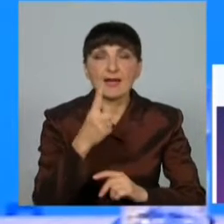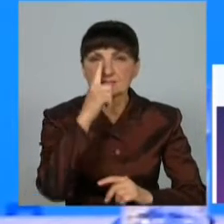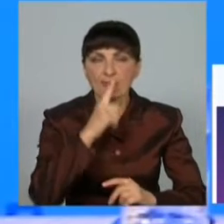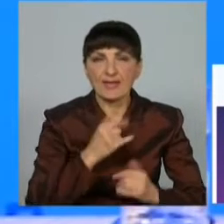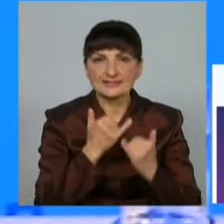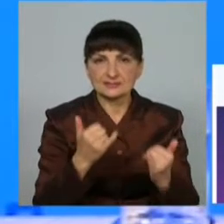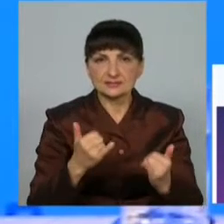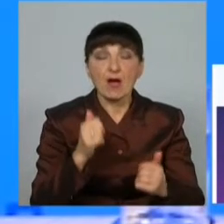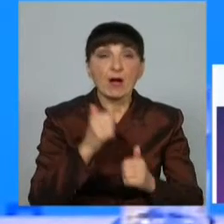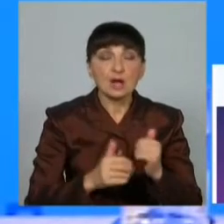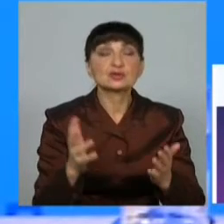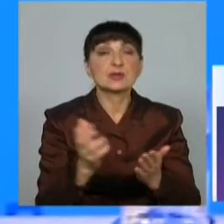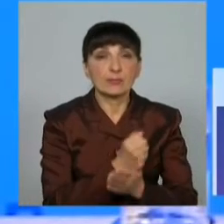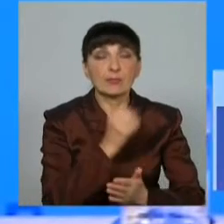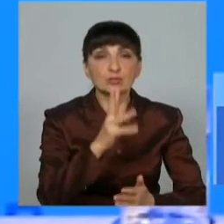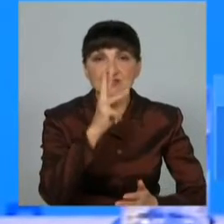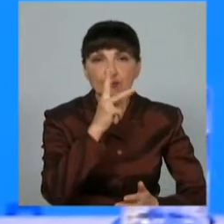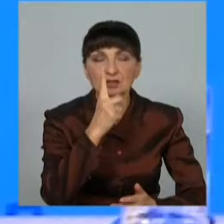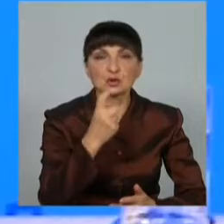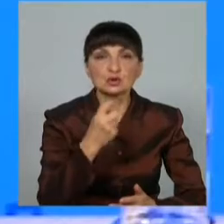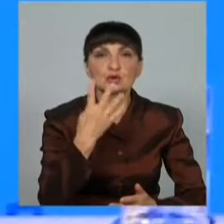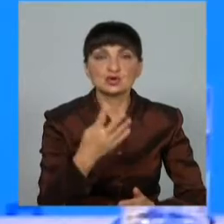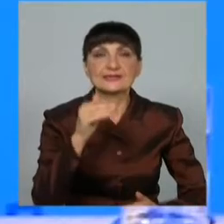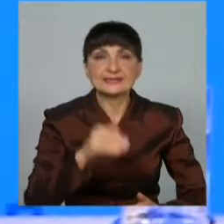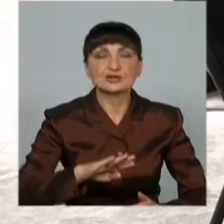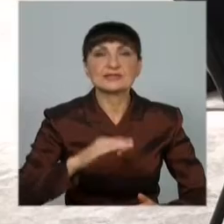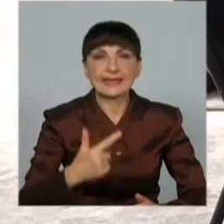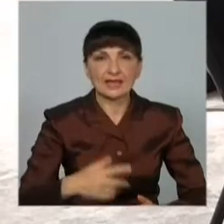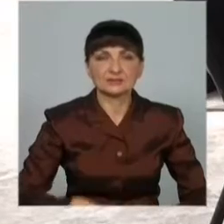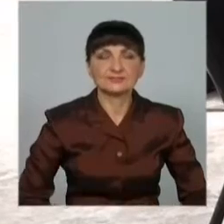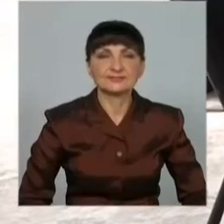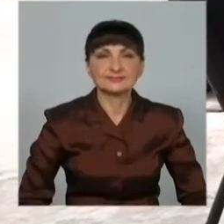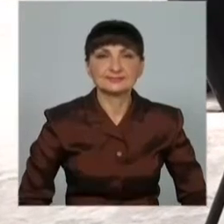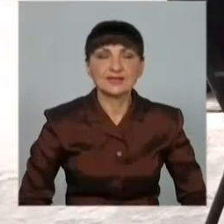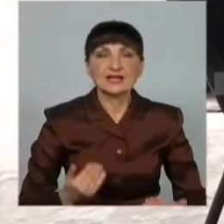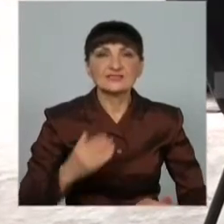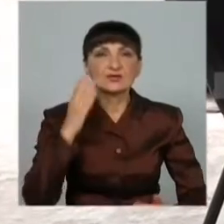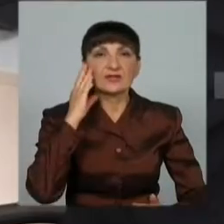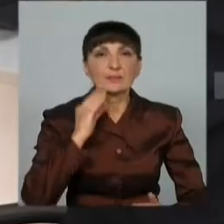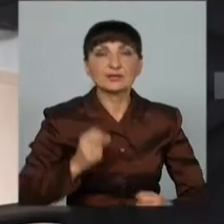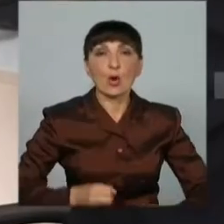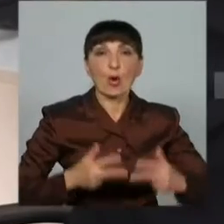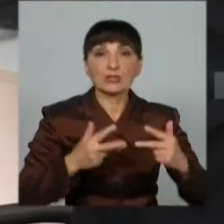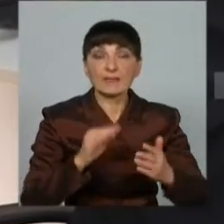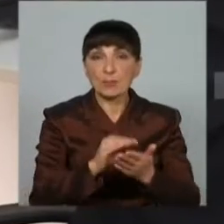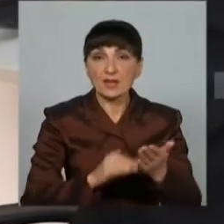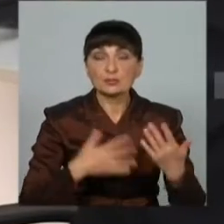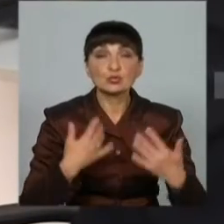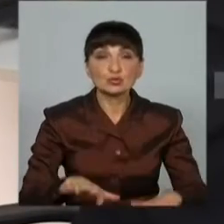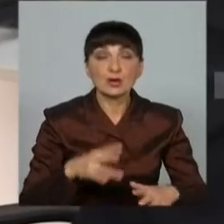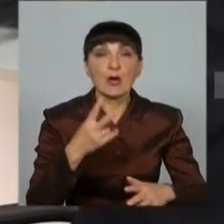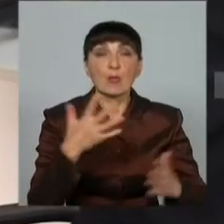месяц. Каждый получит заработную плату в размере 104 тысяч тенге. На сегодня в Алматы онлайн-перепись прошли